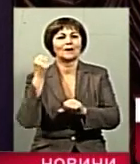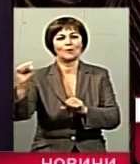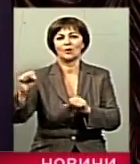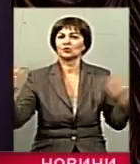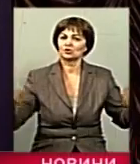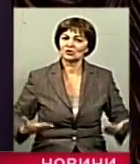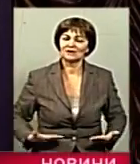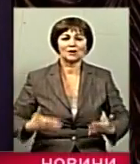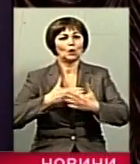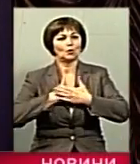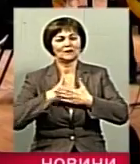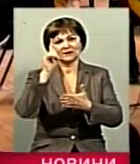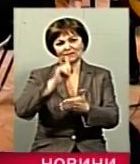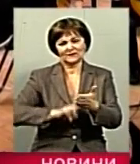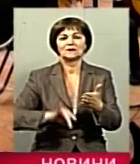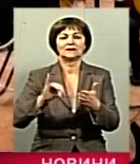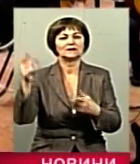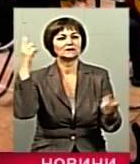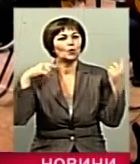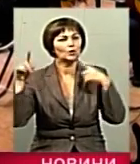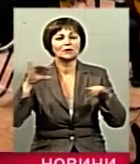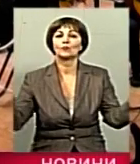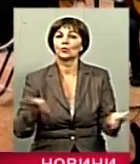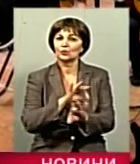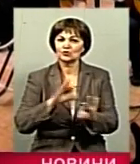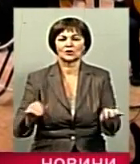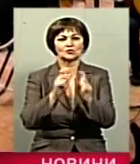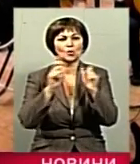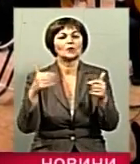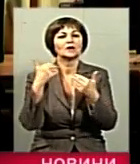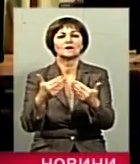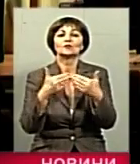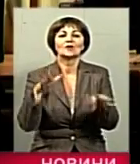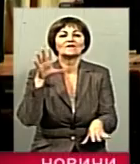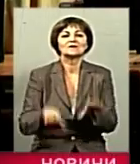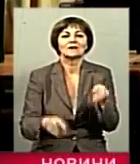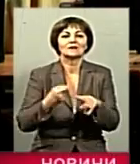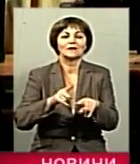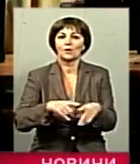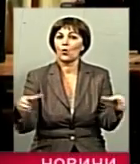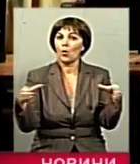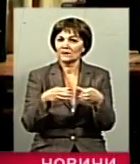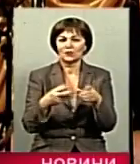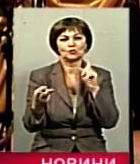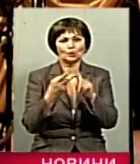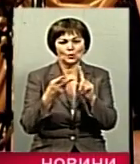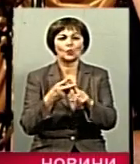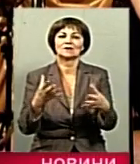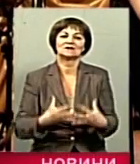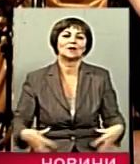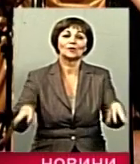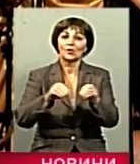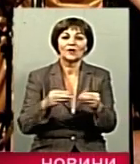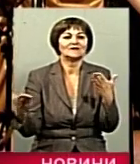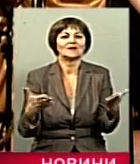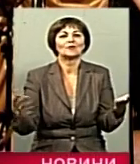любити, вірити і творити. І учні музичної школи, і її випускники вважають колектив закладу другою дружньою родиною, у